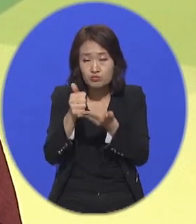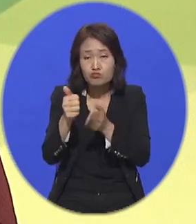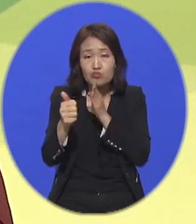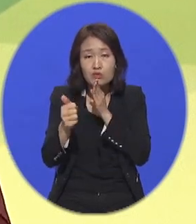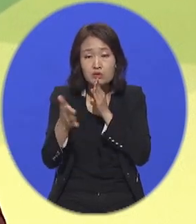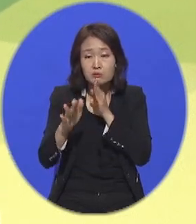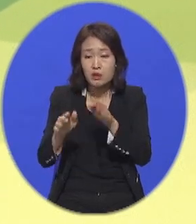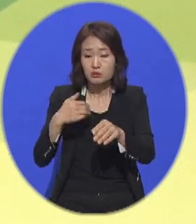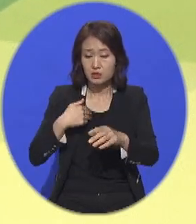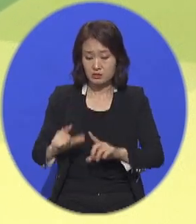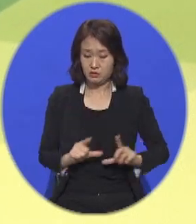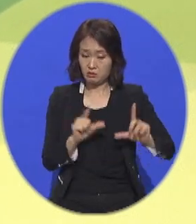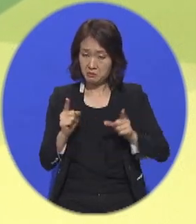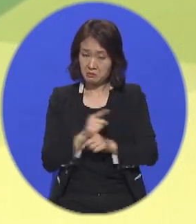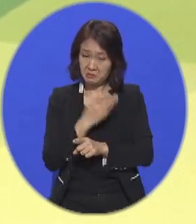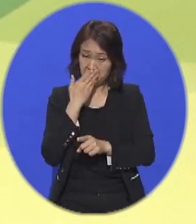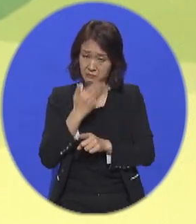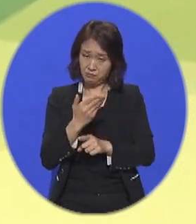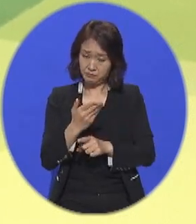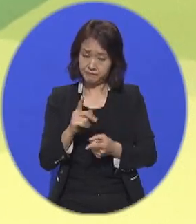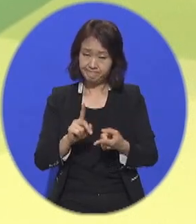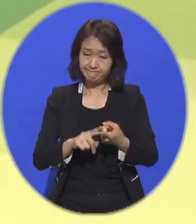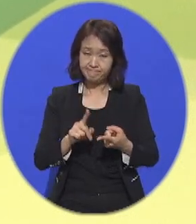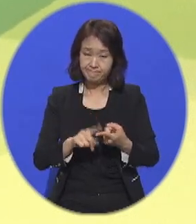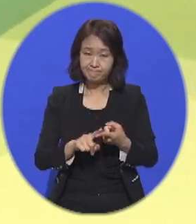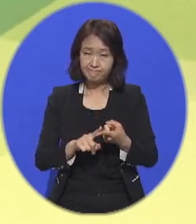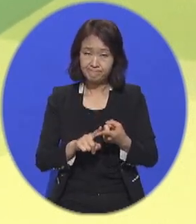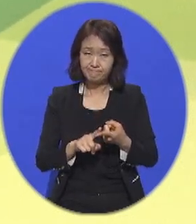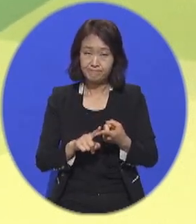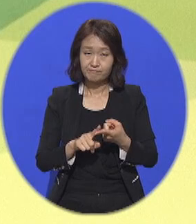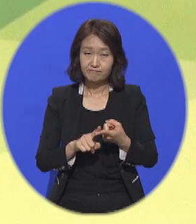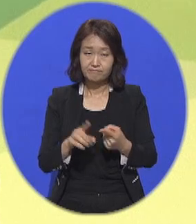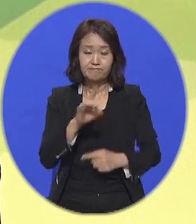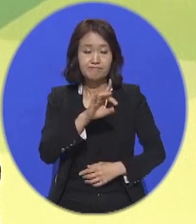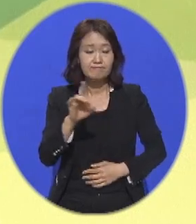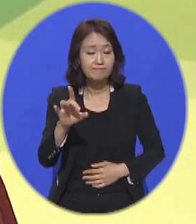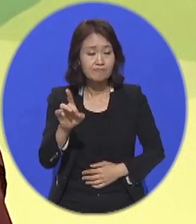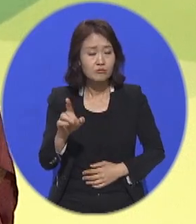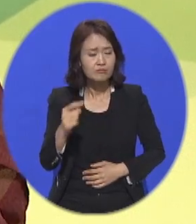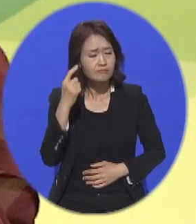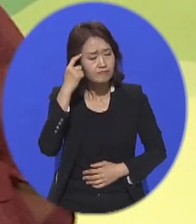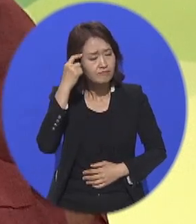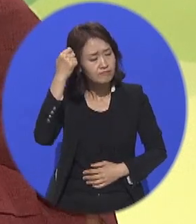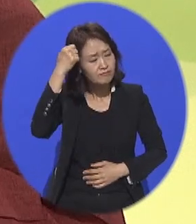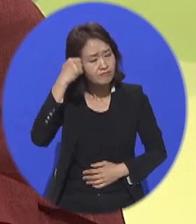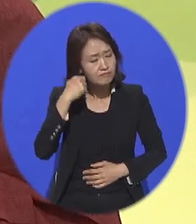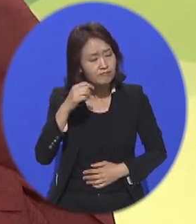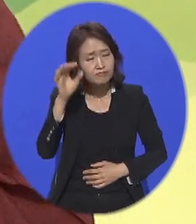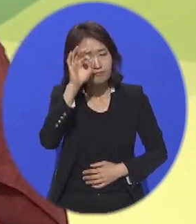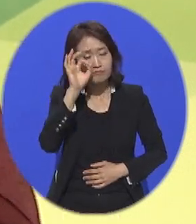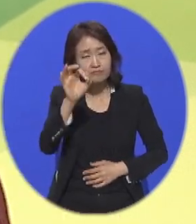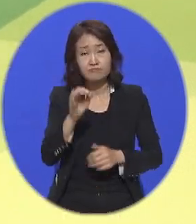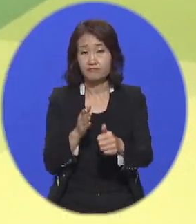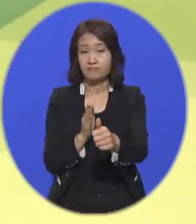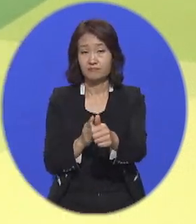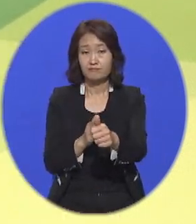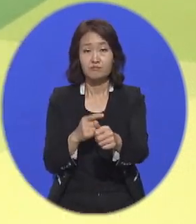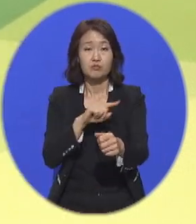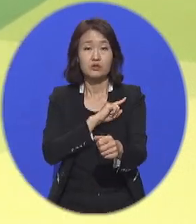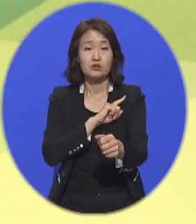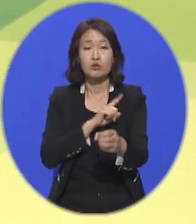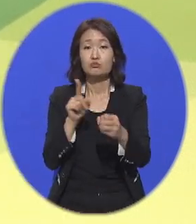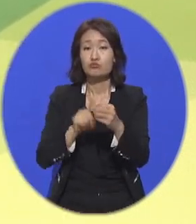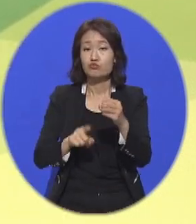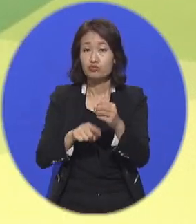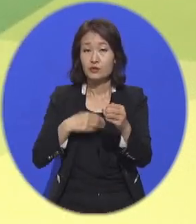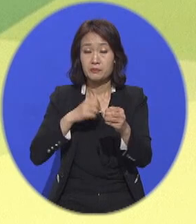삶을 바꿔줄 수 있는가에 대해서는 여러분들이 면밀히 각자가 가진 육감으로 이제 살펴보십시오. 그래서 일단은 불교라고